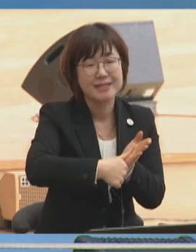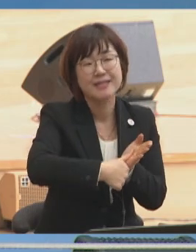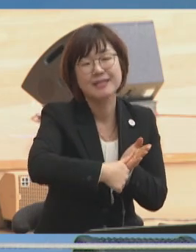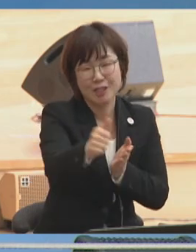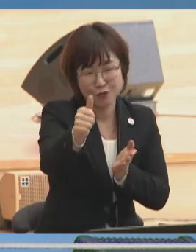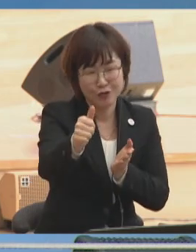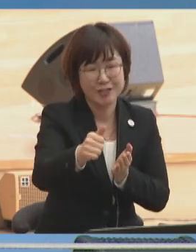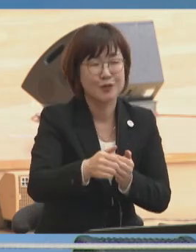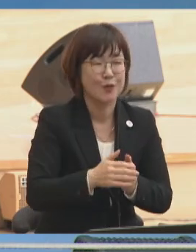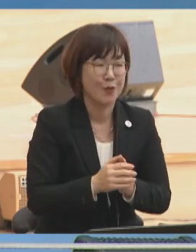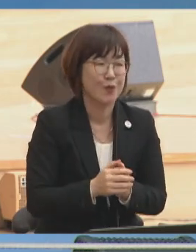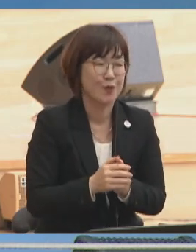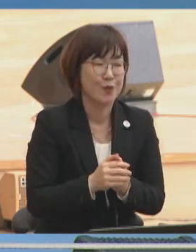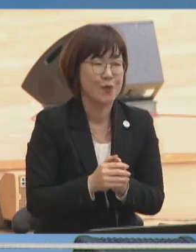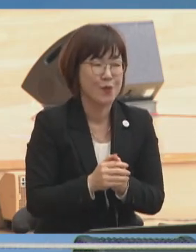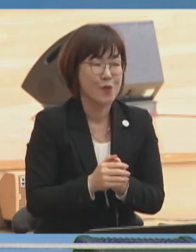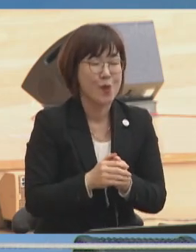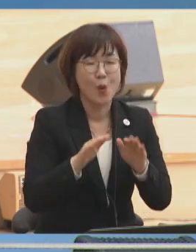다 내려놓고